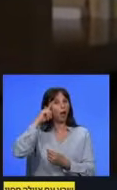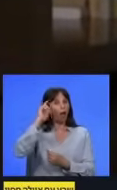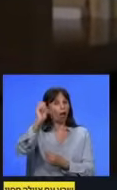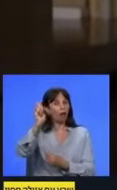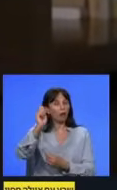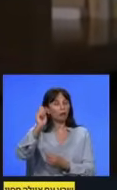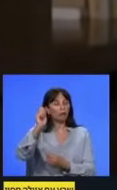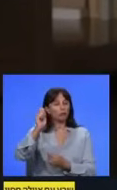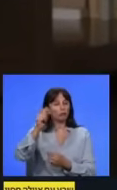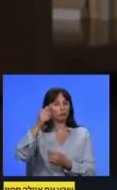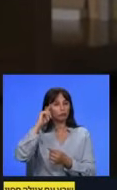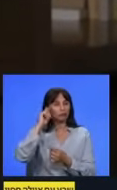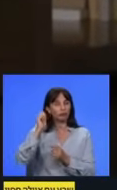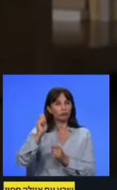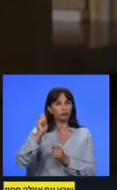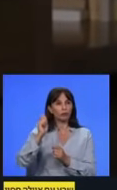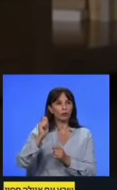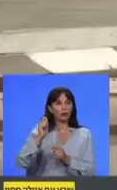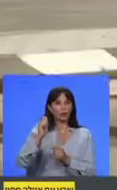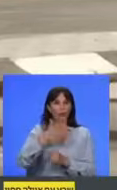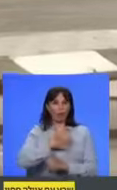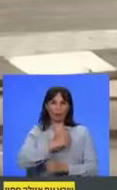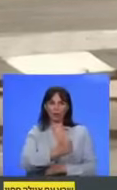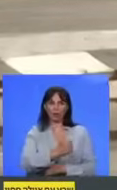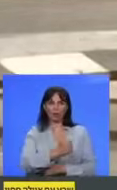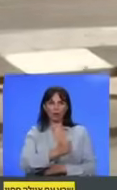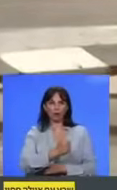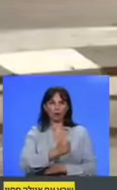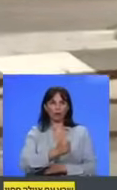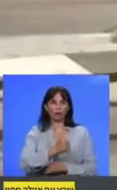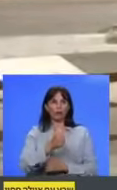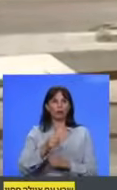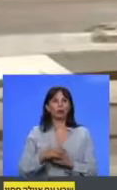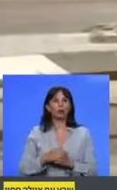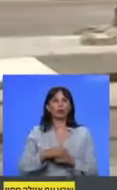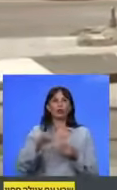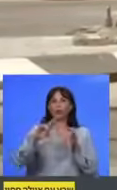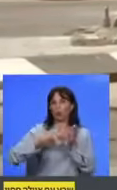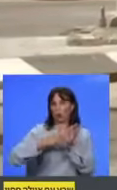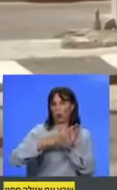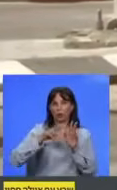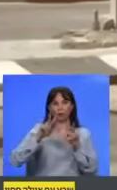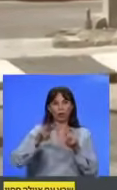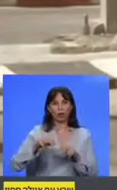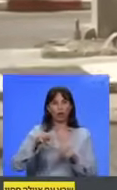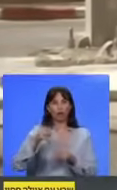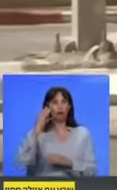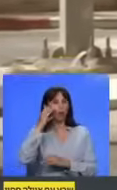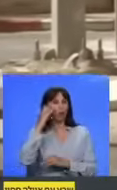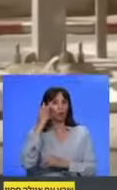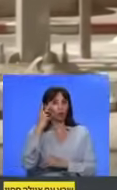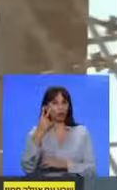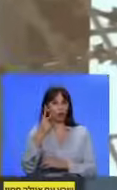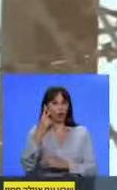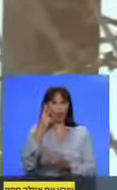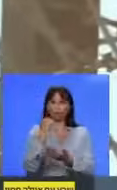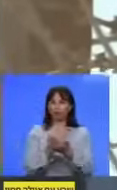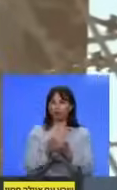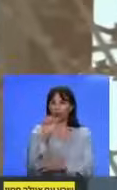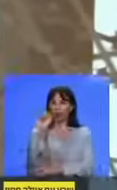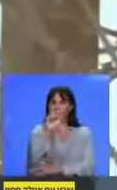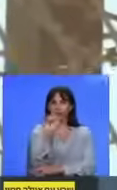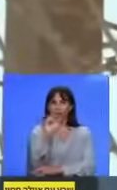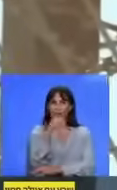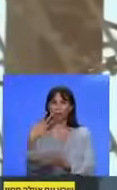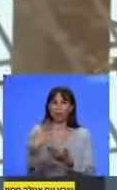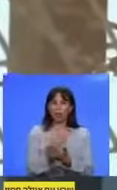הוא צריך להיות אינטליגנט, הוא צריך להיות אמיץ. מצויד בתוכנית, בשני מכשירי טלפון וברישיון נהיגה, מצליח